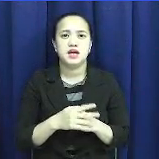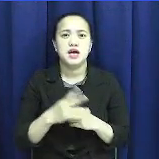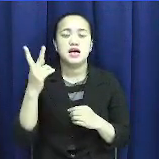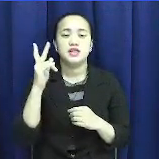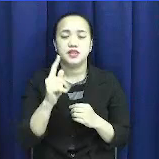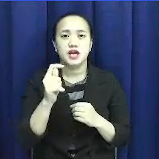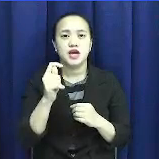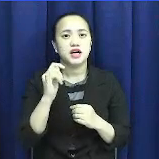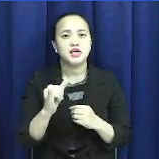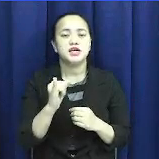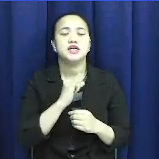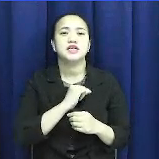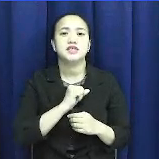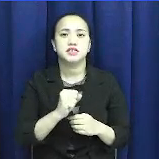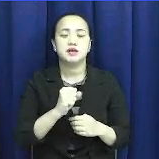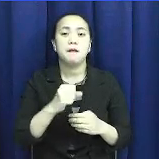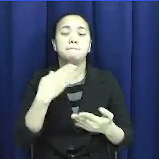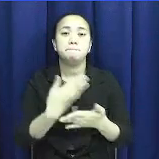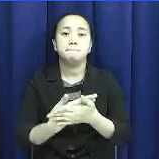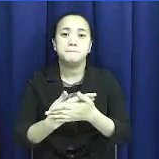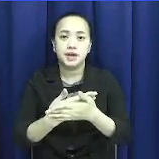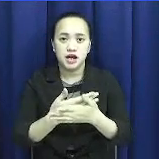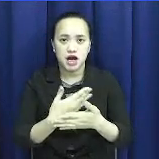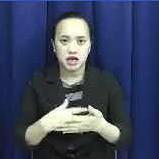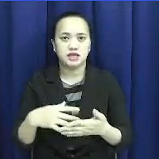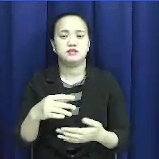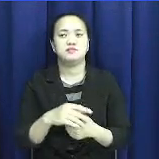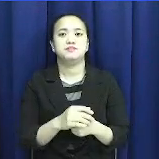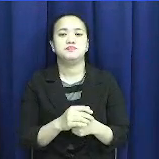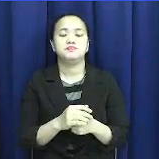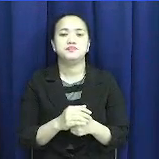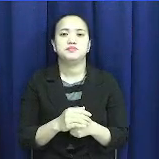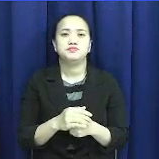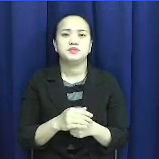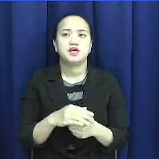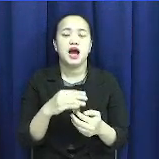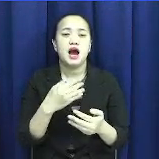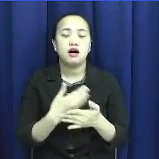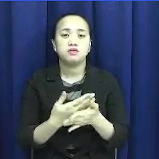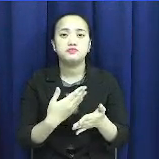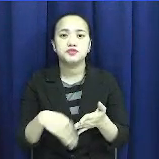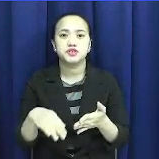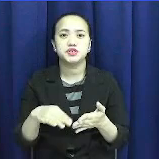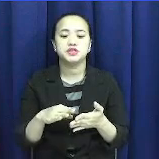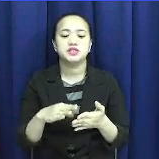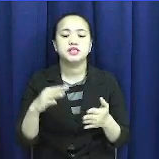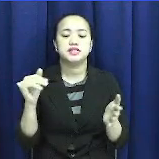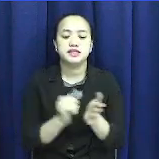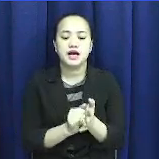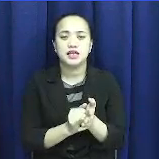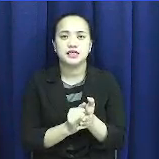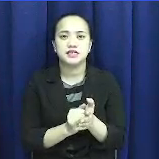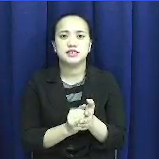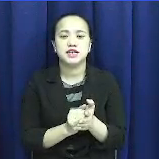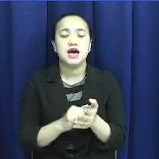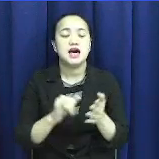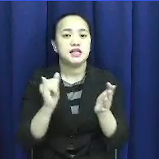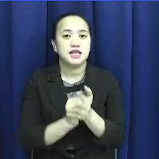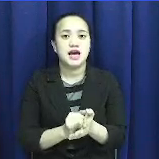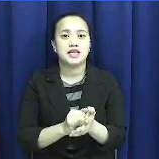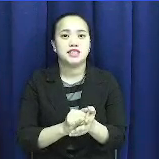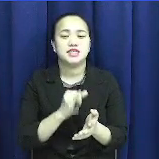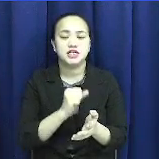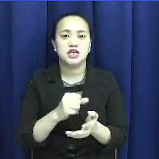doctrine na sinasabi po ng Biblia na yun po yung dapat nating malalaman para po hindi tayo basta-basta maluloko ng